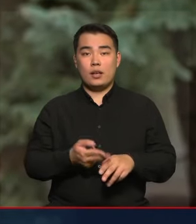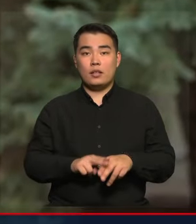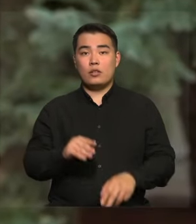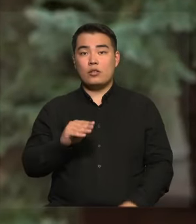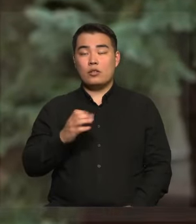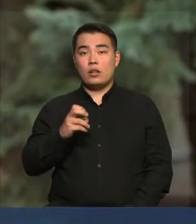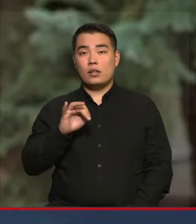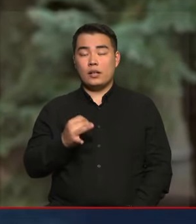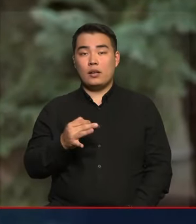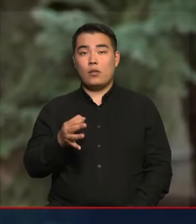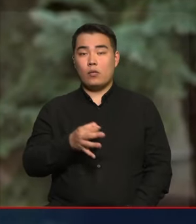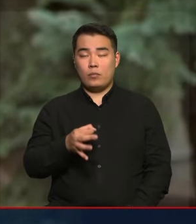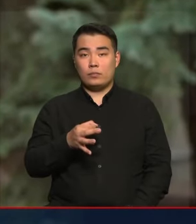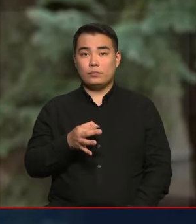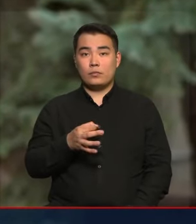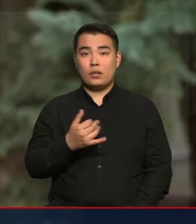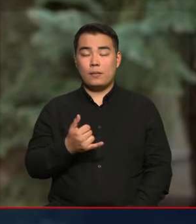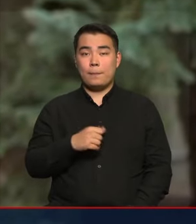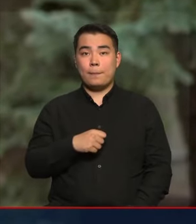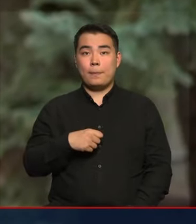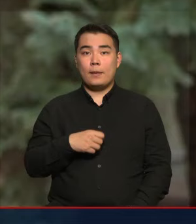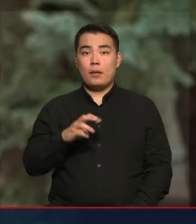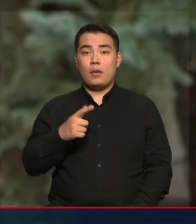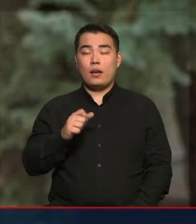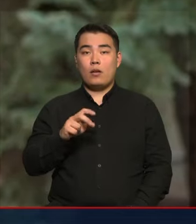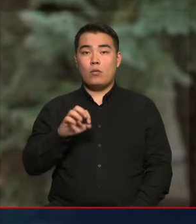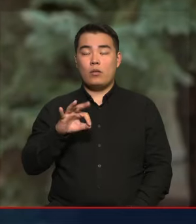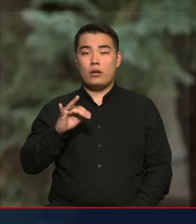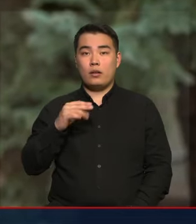Шалғай аудандарда Мега Ойл Орал деген